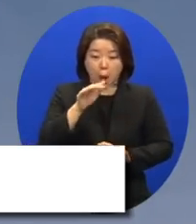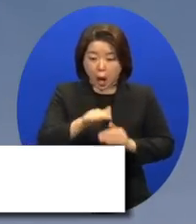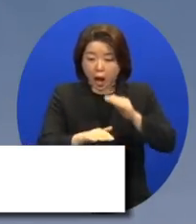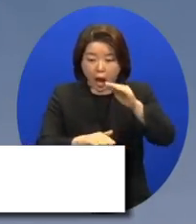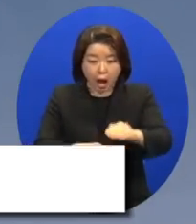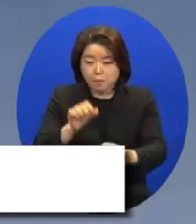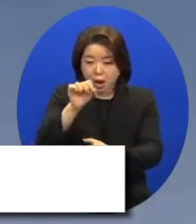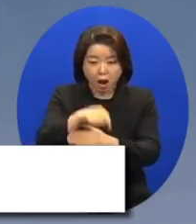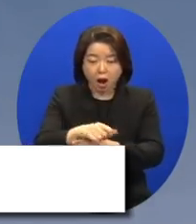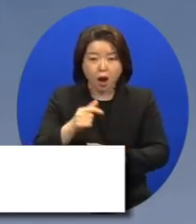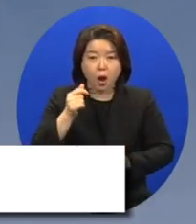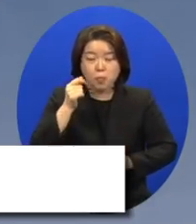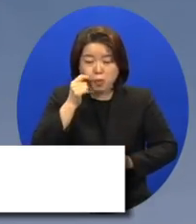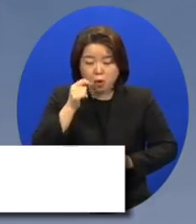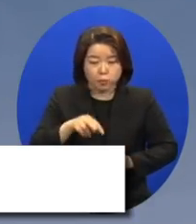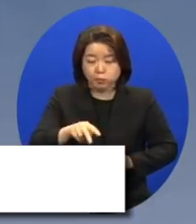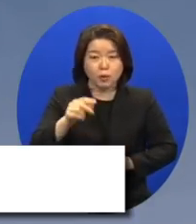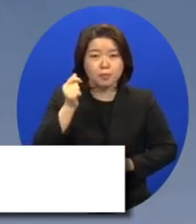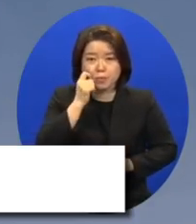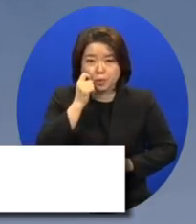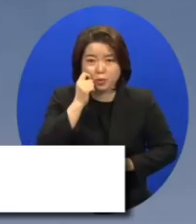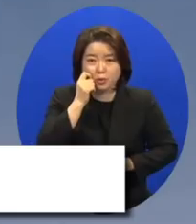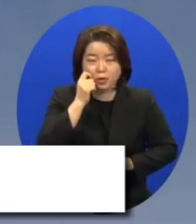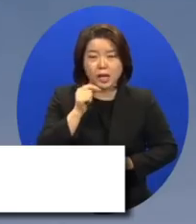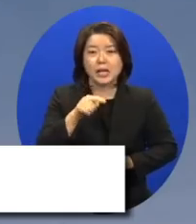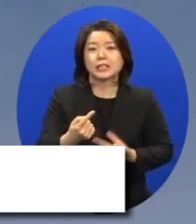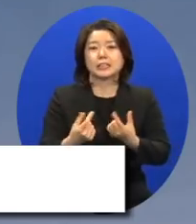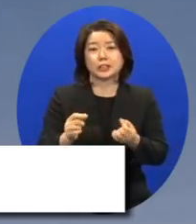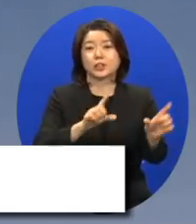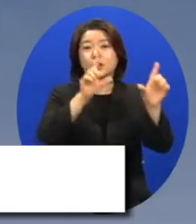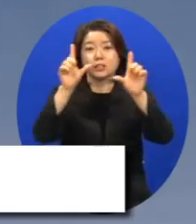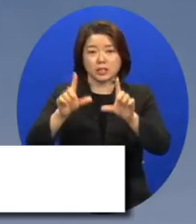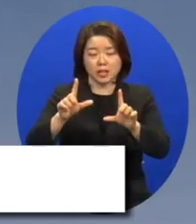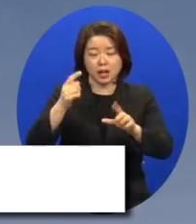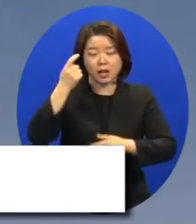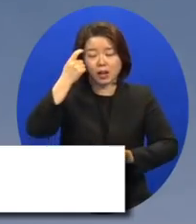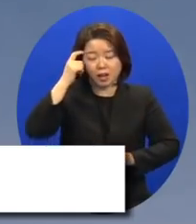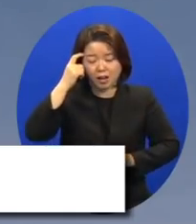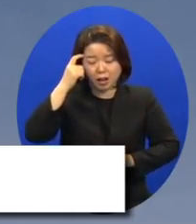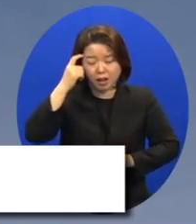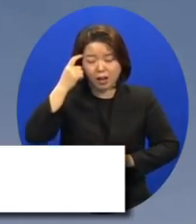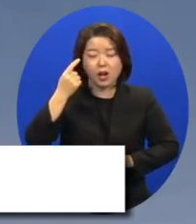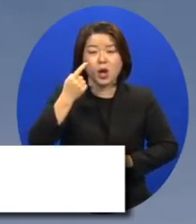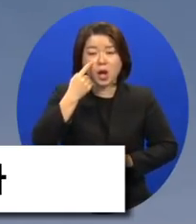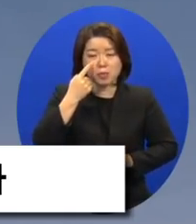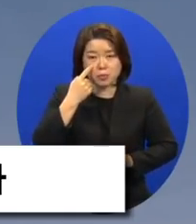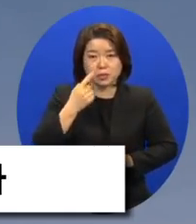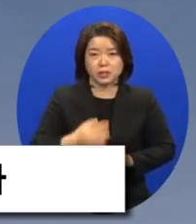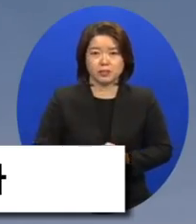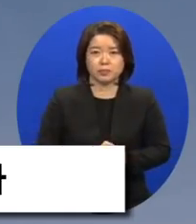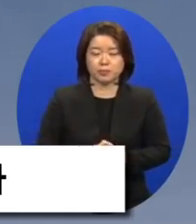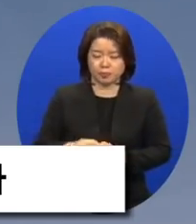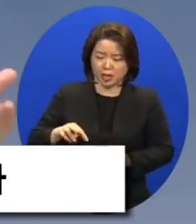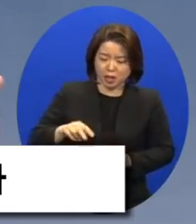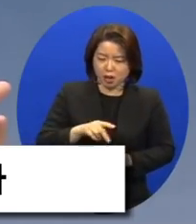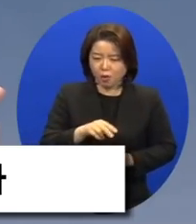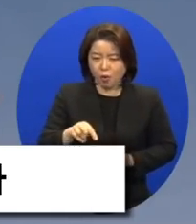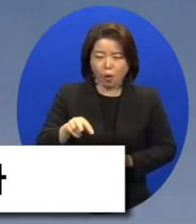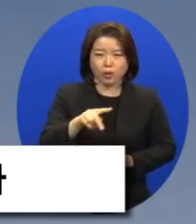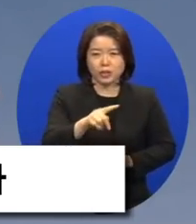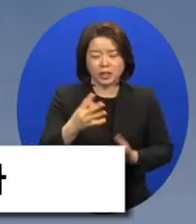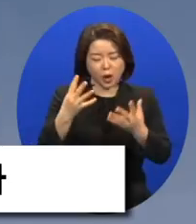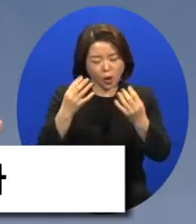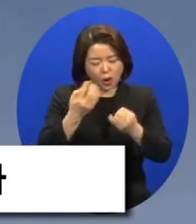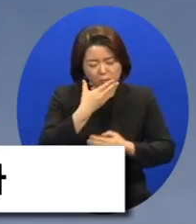허락 없이는 걸을 수가 없는 그런 생활을 하던 때를 생각해 보니까 걷는다는 게 얼마나